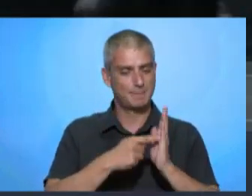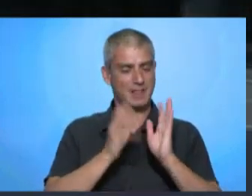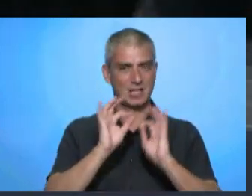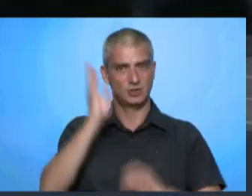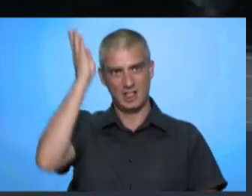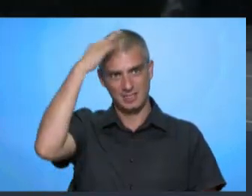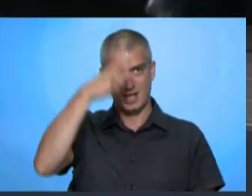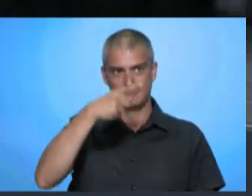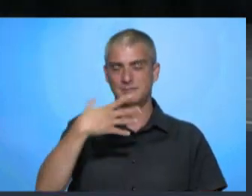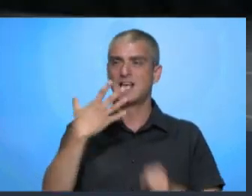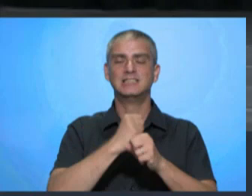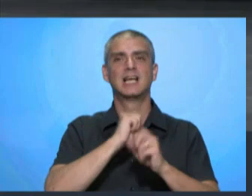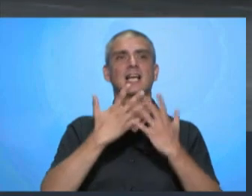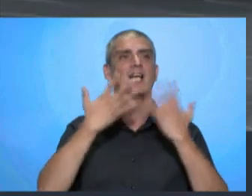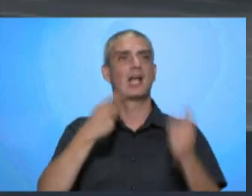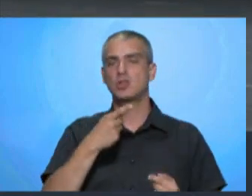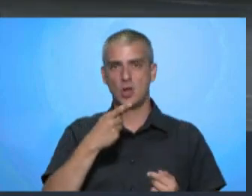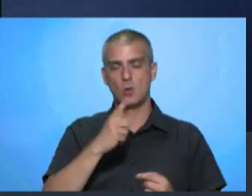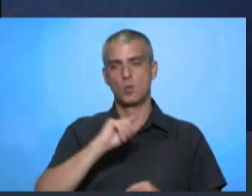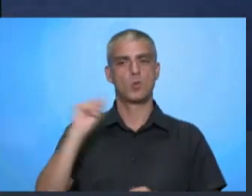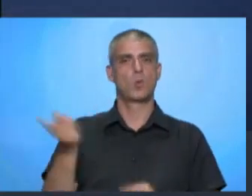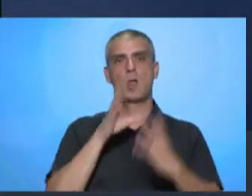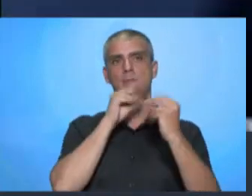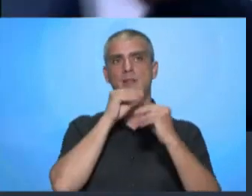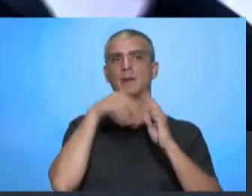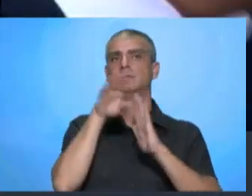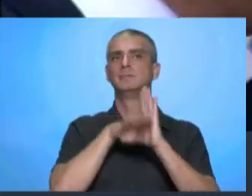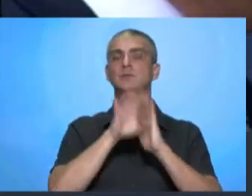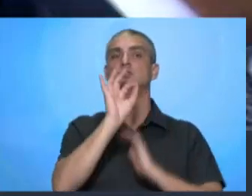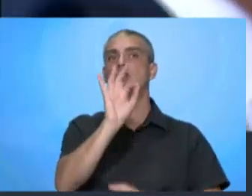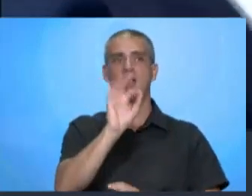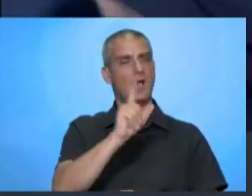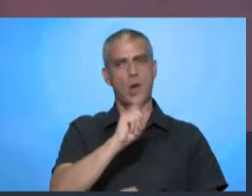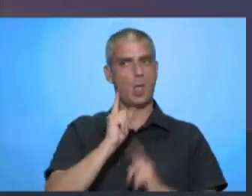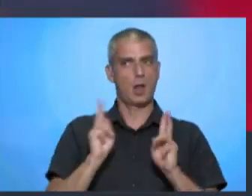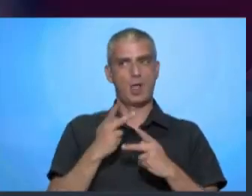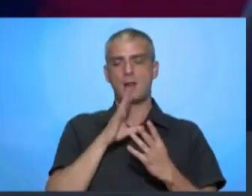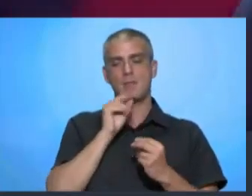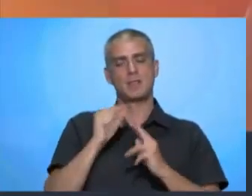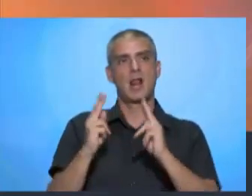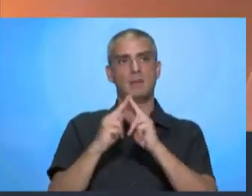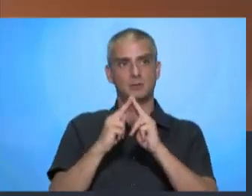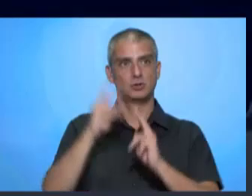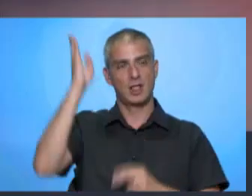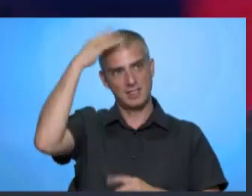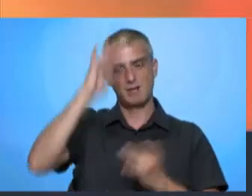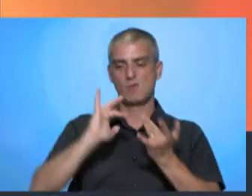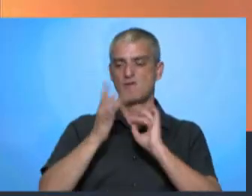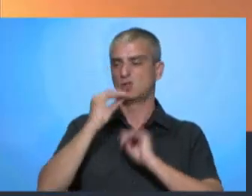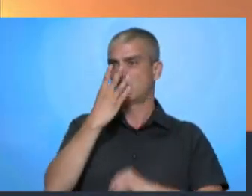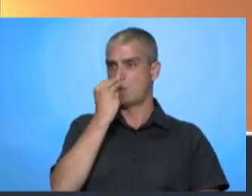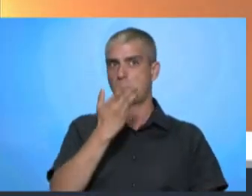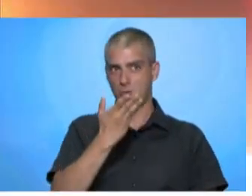טראמפ. ההישג הגדול של הנשיא הוא שכולם מדברים על סדר היום שלך, הם לא ממש יכולים לדבר על הפגישה בין טראמפ לאויב של נאטו